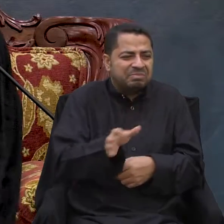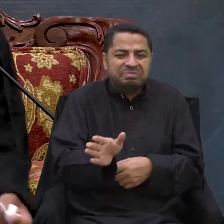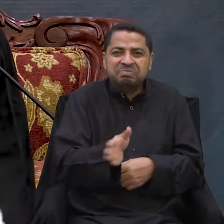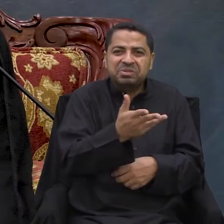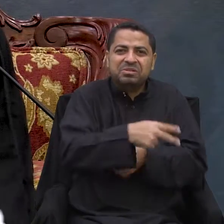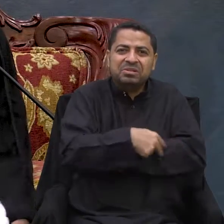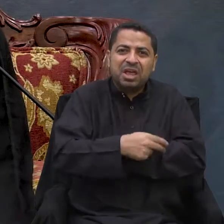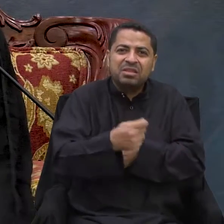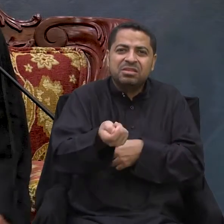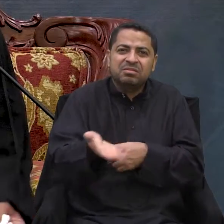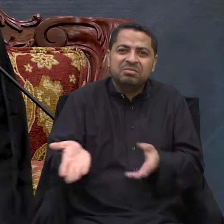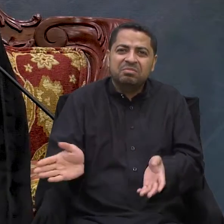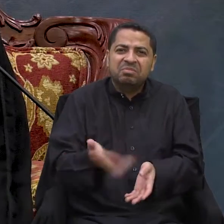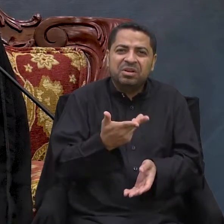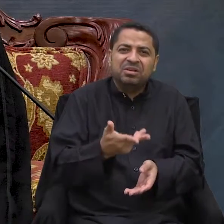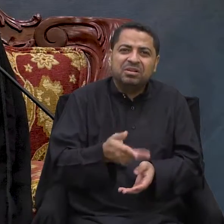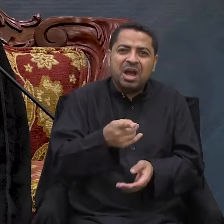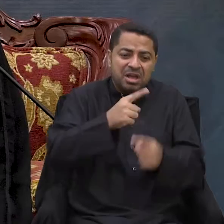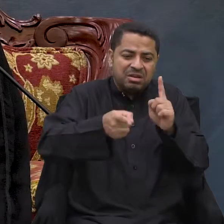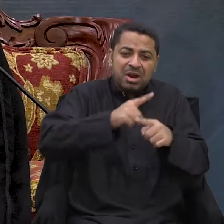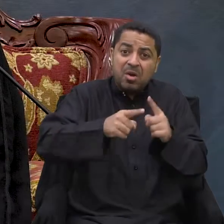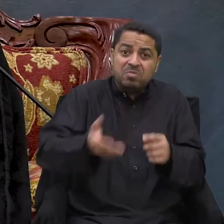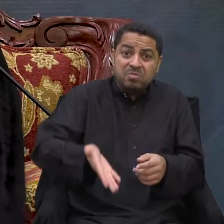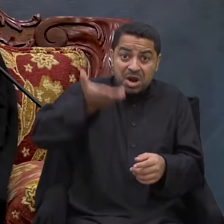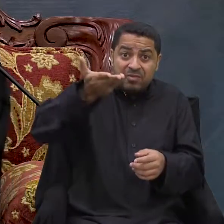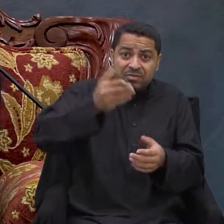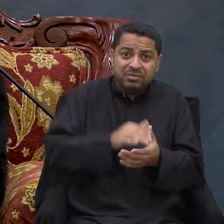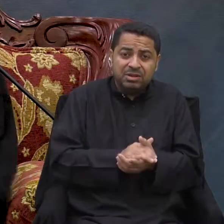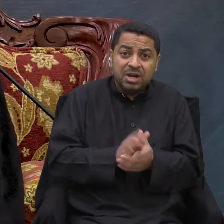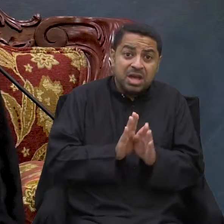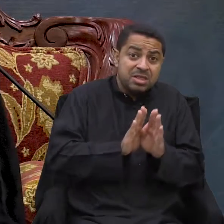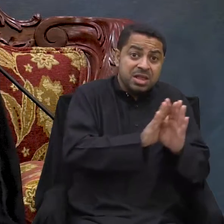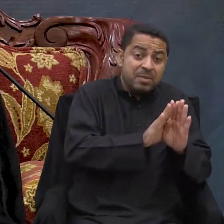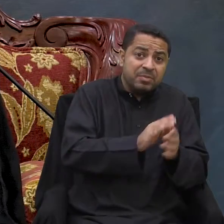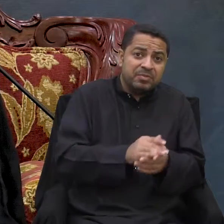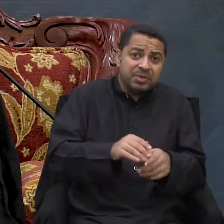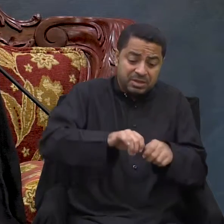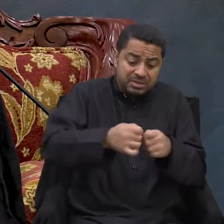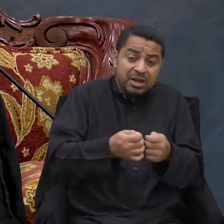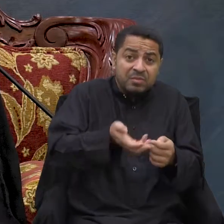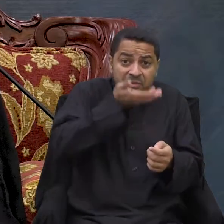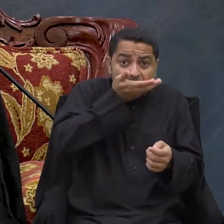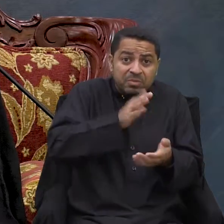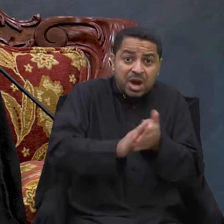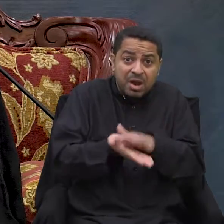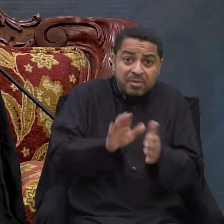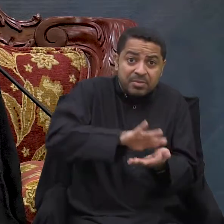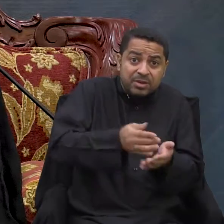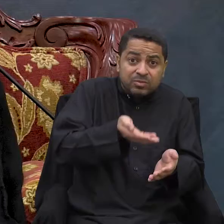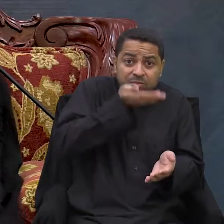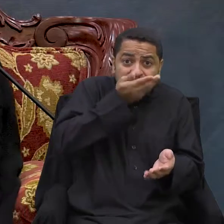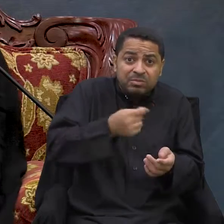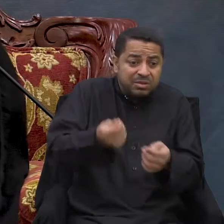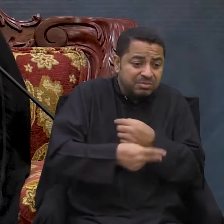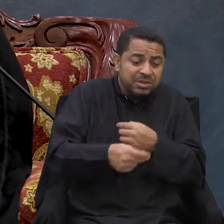هذا نصف درهم يقوم حرب؟ كسرة خبز هي تأثر في اقتصاد